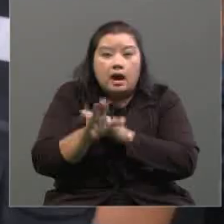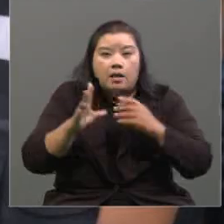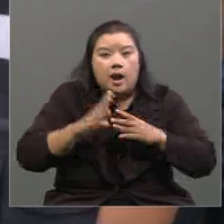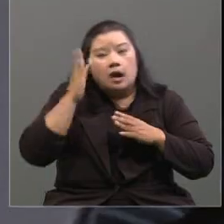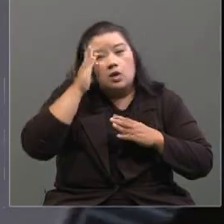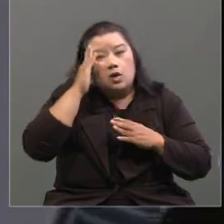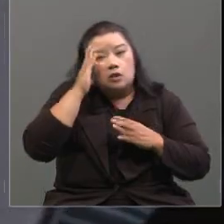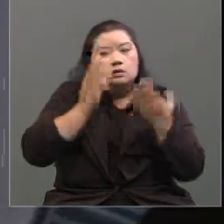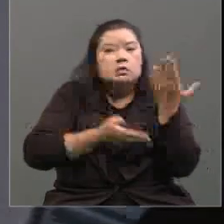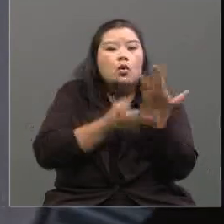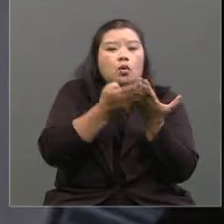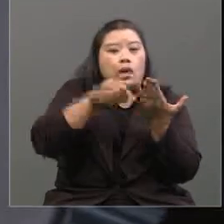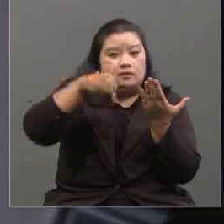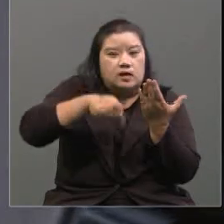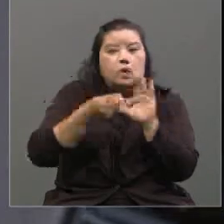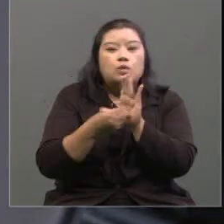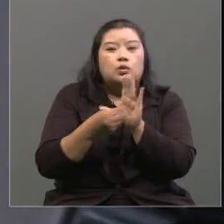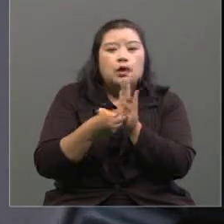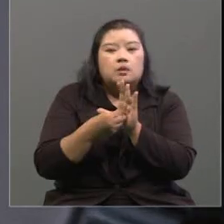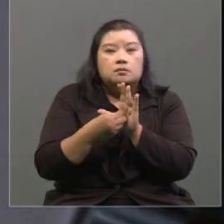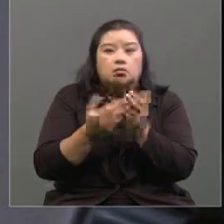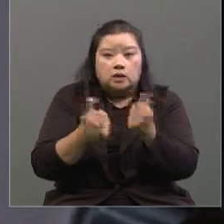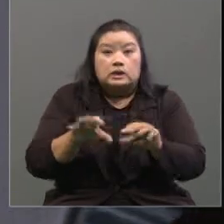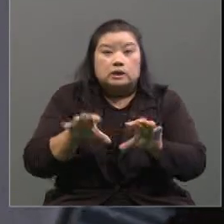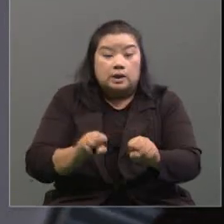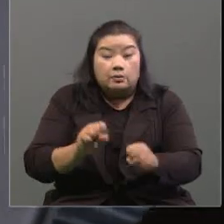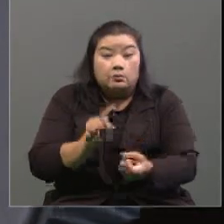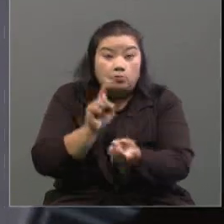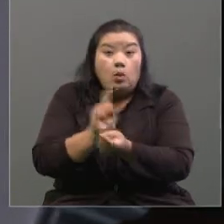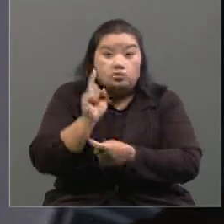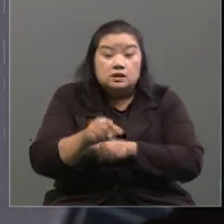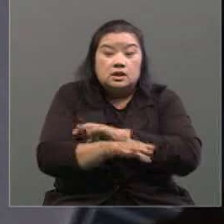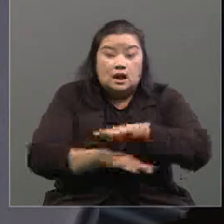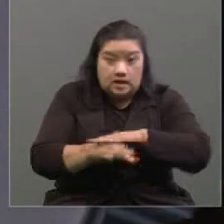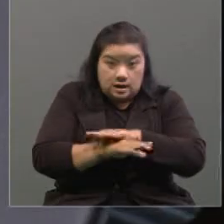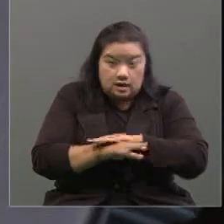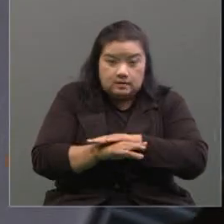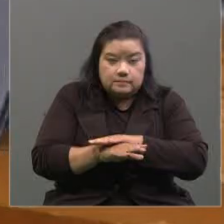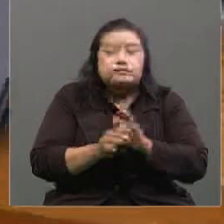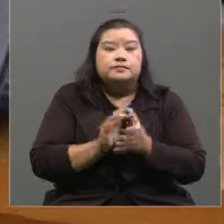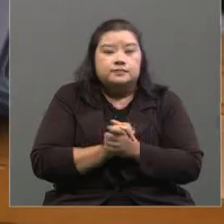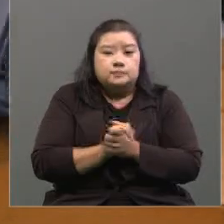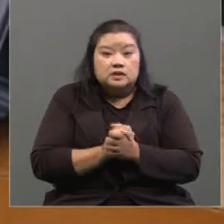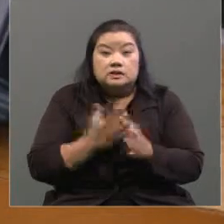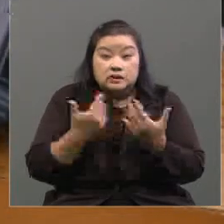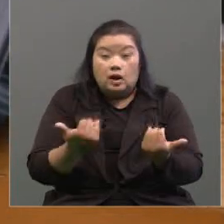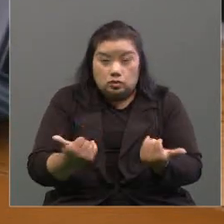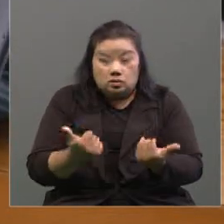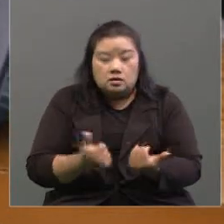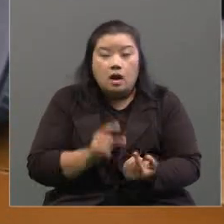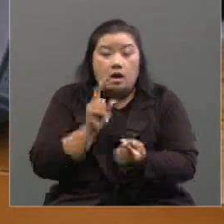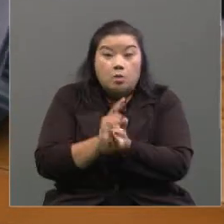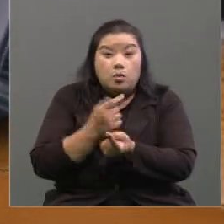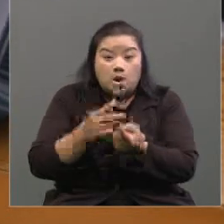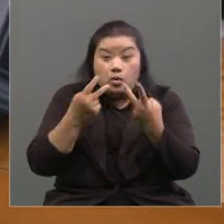ย่านบางกอกน้อยตำรวจก็เลยไปติดตามตามจับกุมสุดท้ายก็ไปพบของกลางอันนี้ภายในห้องพักด้วยหลังจากนี้จะส่งตัวผู้ต้อง